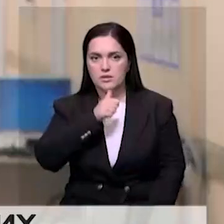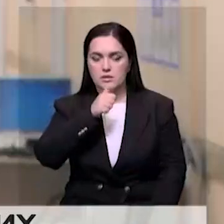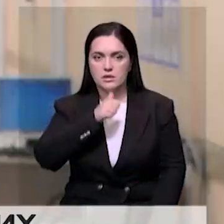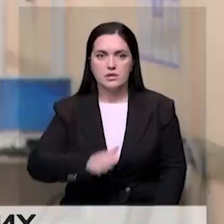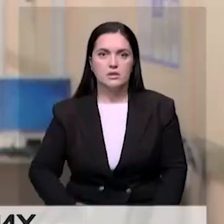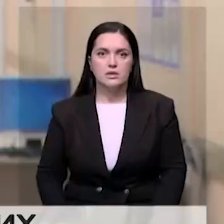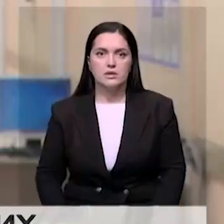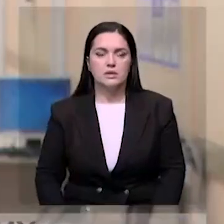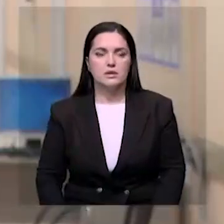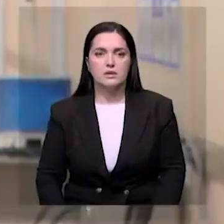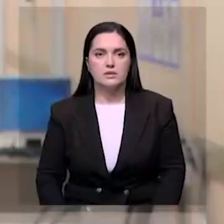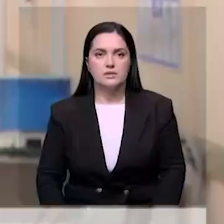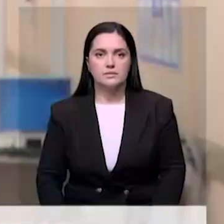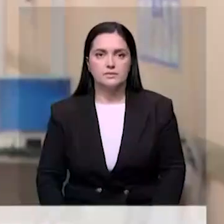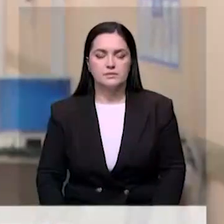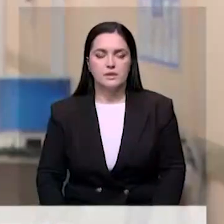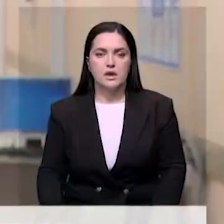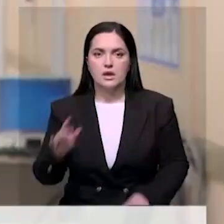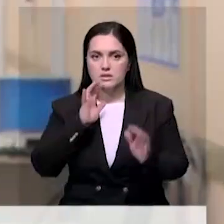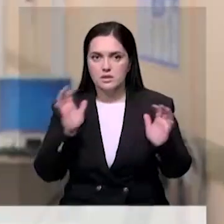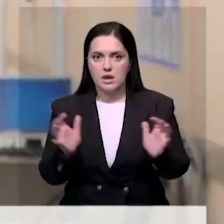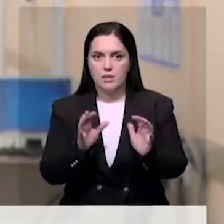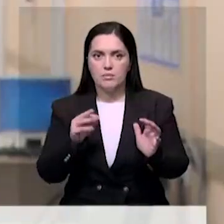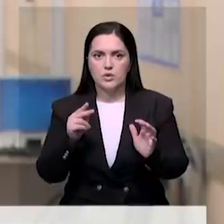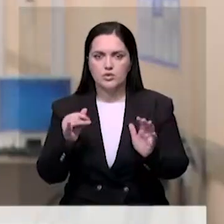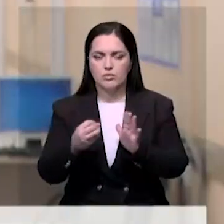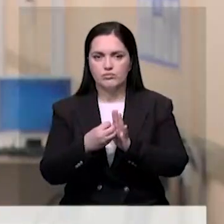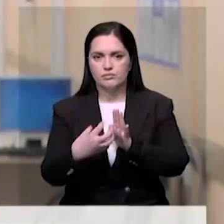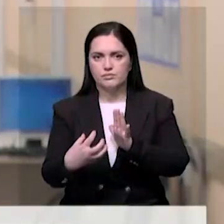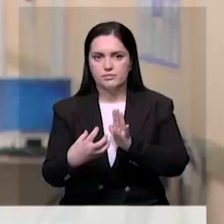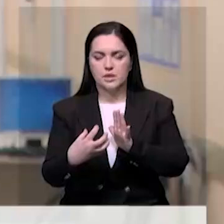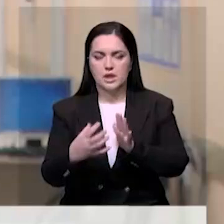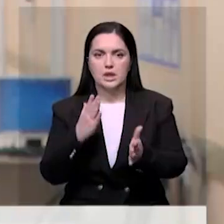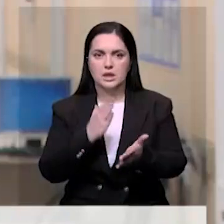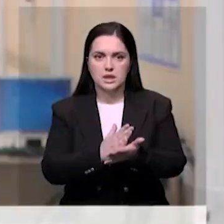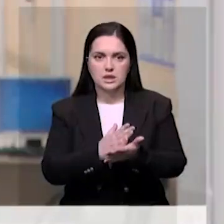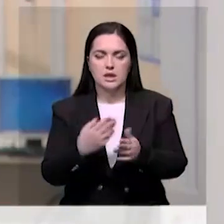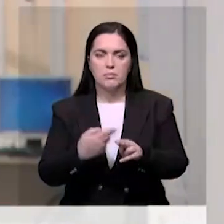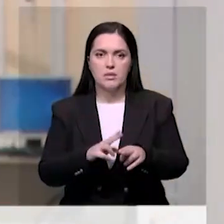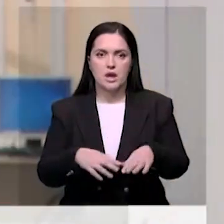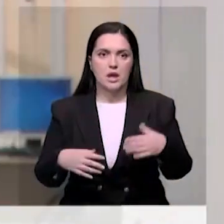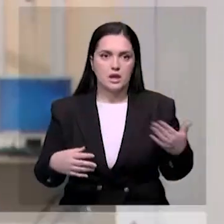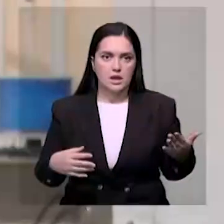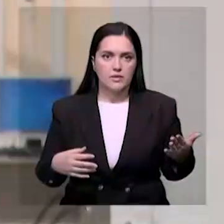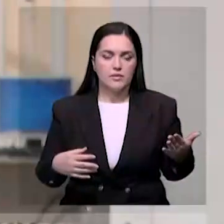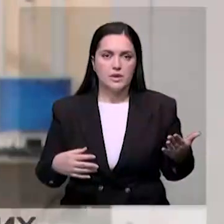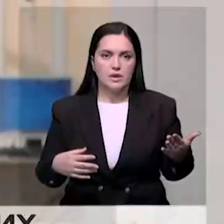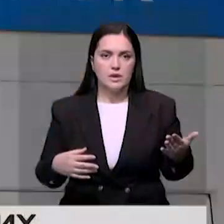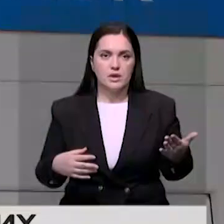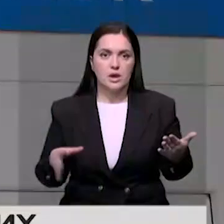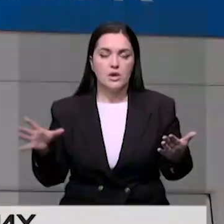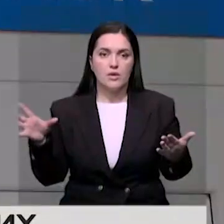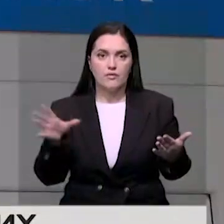Пациенту хотим сохранить почку с большим образованием левой почки и это все